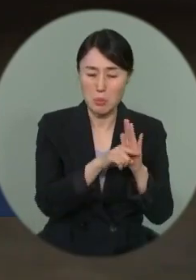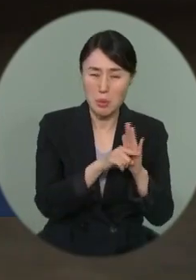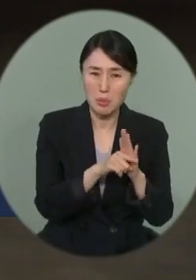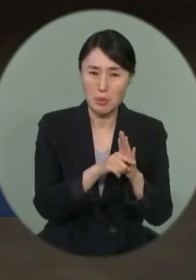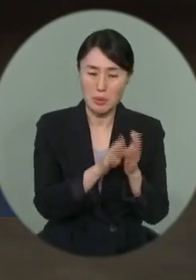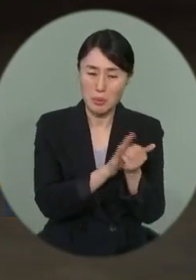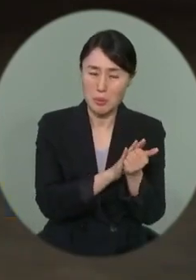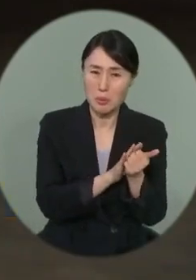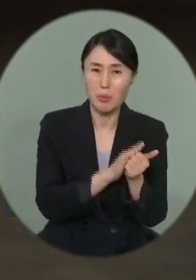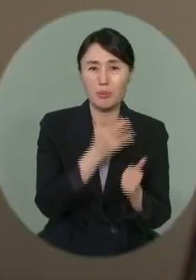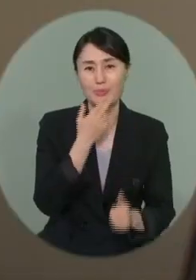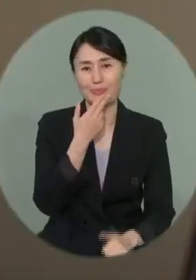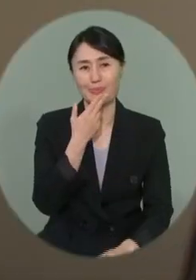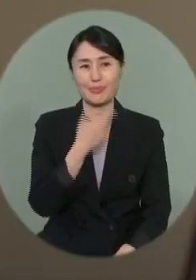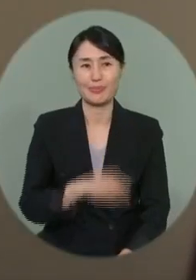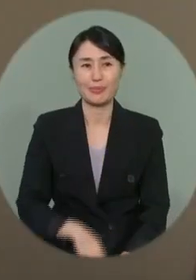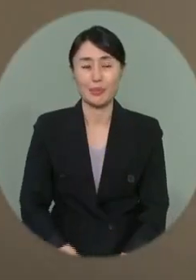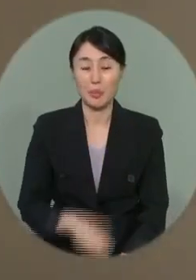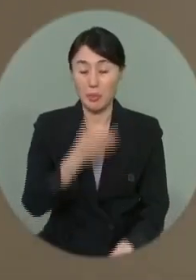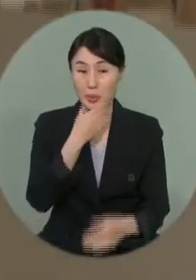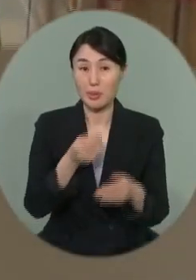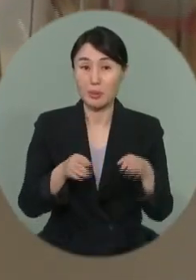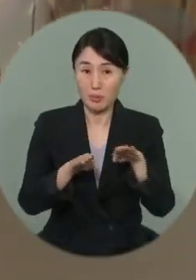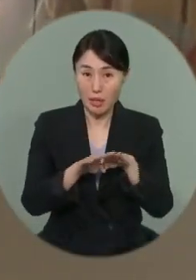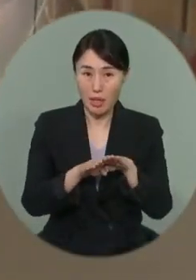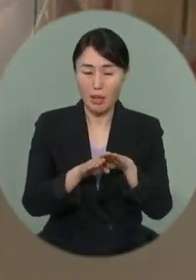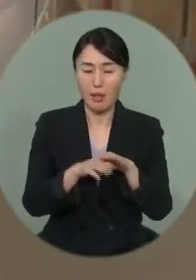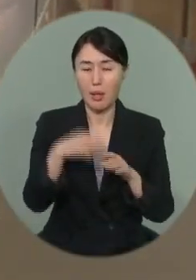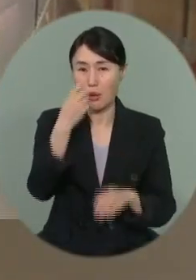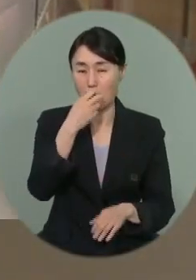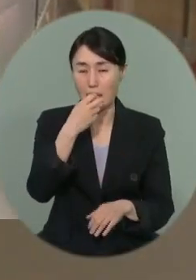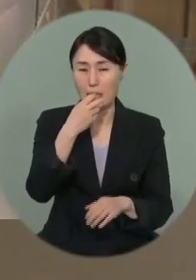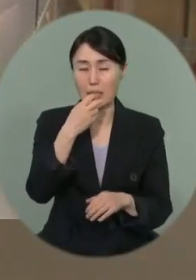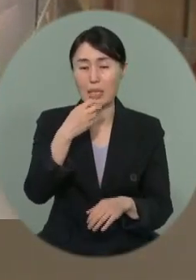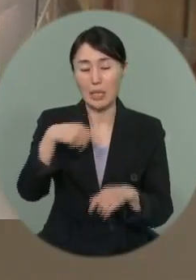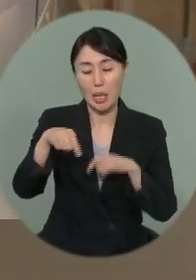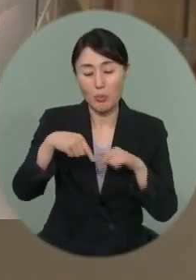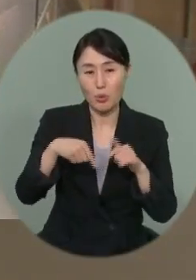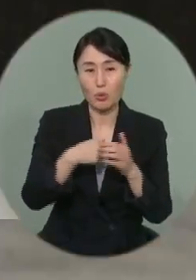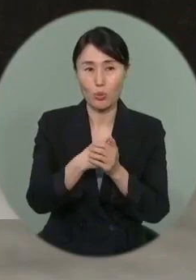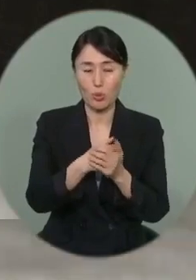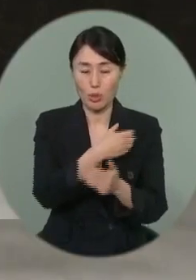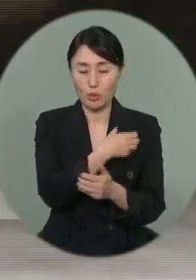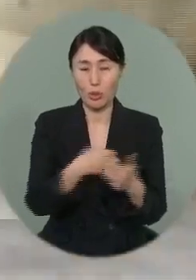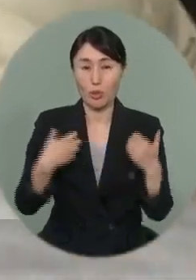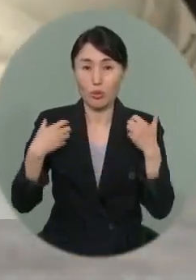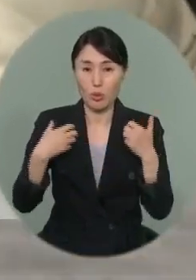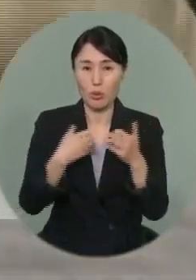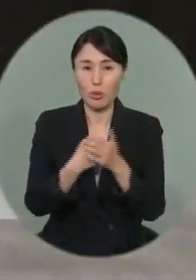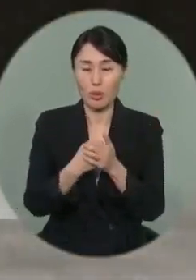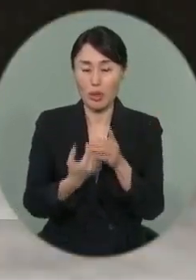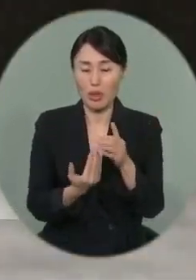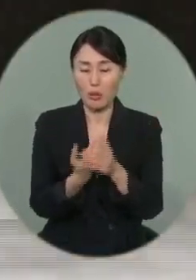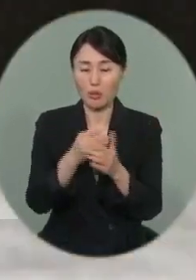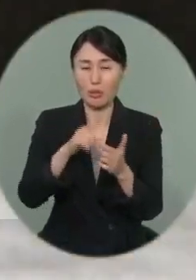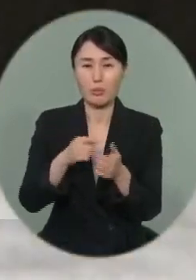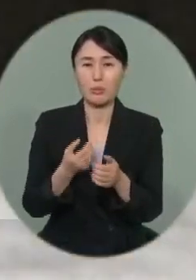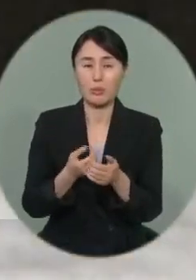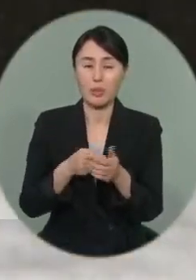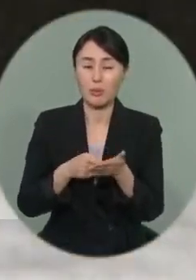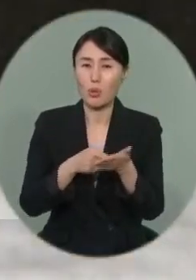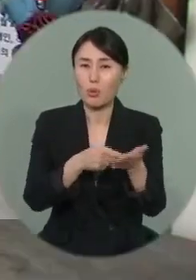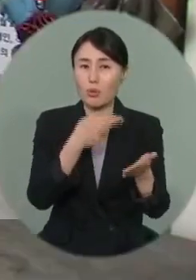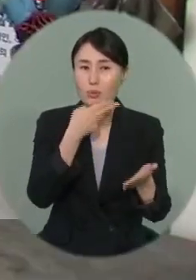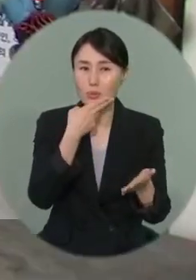찾아뵙는 일은 안 했죠. 복지관은 또 관리감독 주체인 관할구청에 사고 사실을 알리지 않으면서 시설 점검과 대책 마련